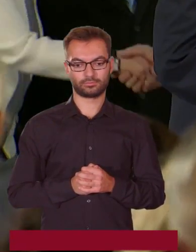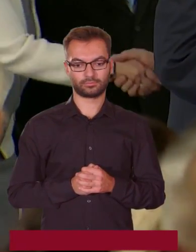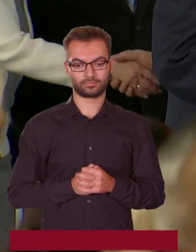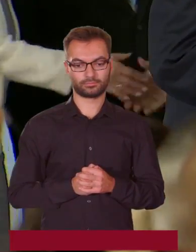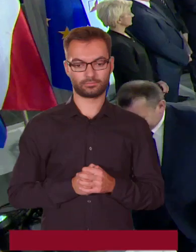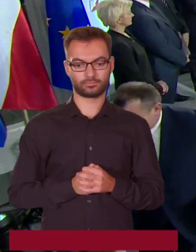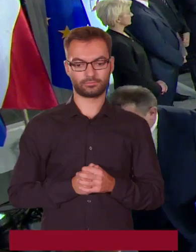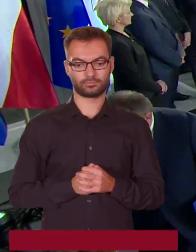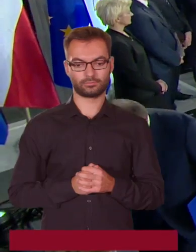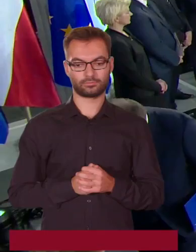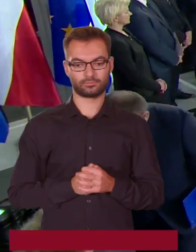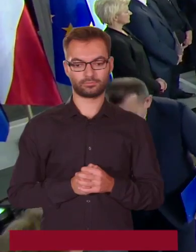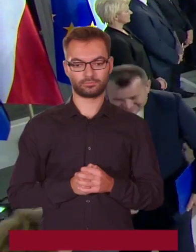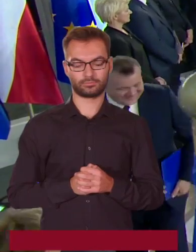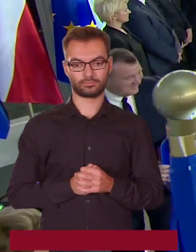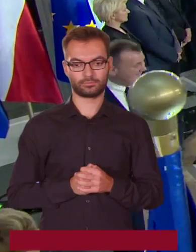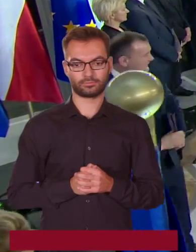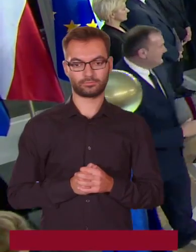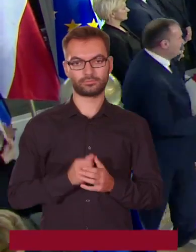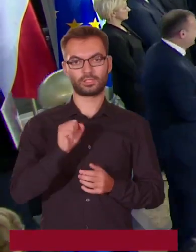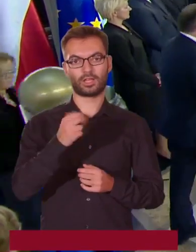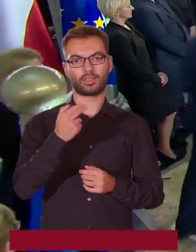Poproszę pana Andrzeja Janusza Gawrona.